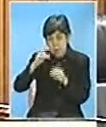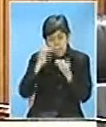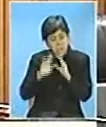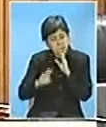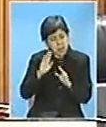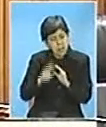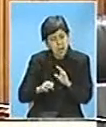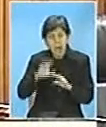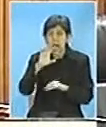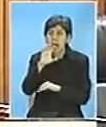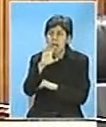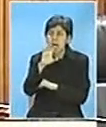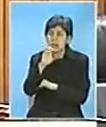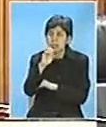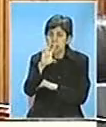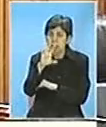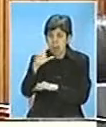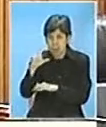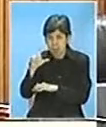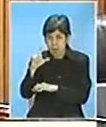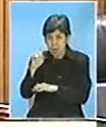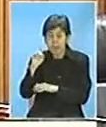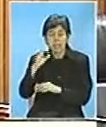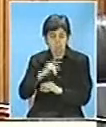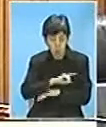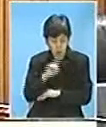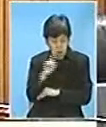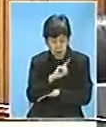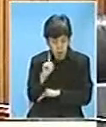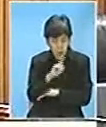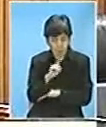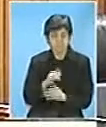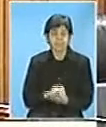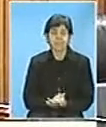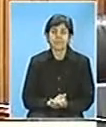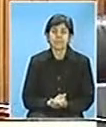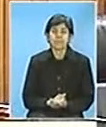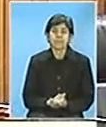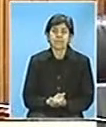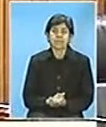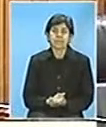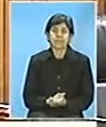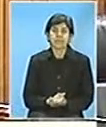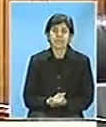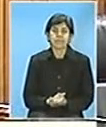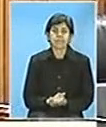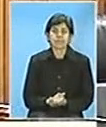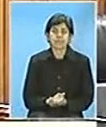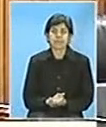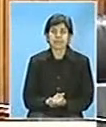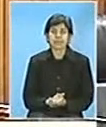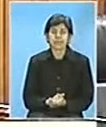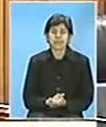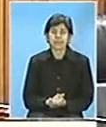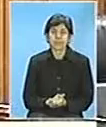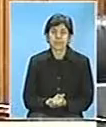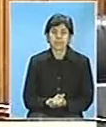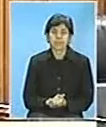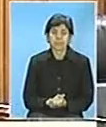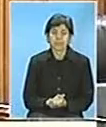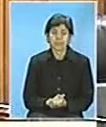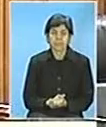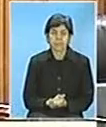าณ55ล้านลิตรต่อวันนะครับในส่วนนี้ซึ่งที่สำคัญก็คือว่าเราเข้าใ